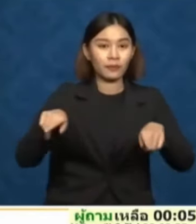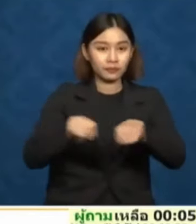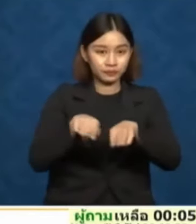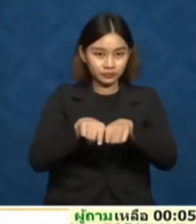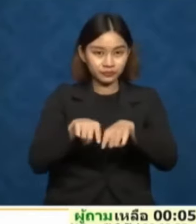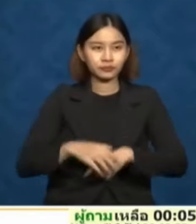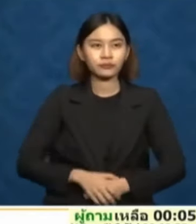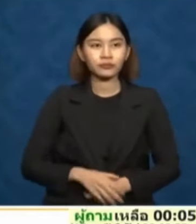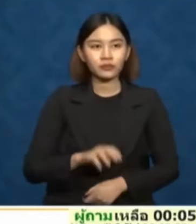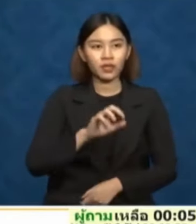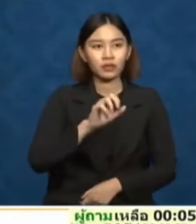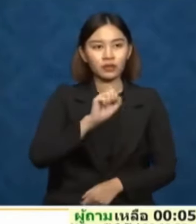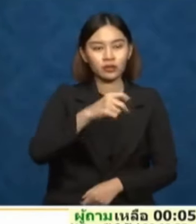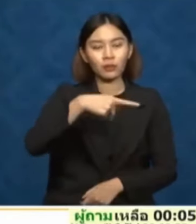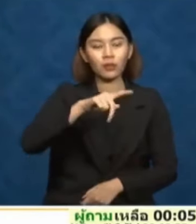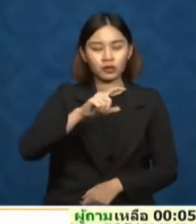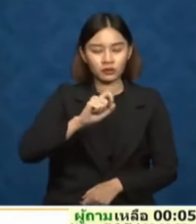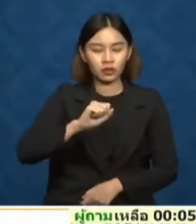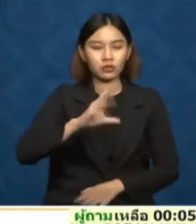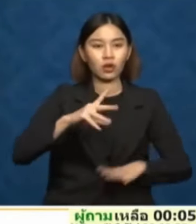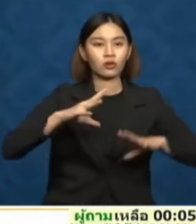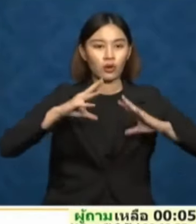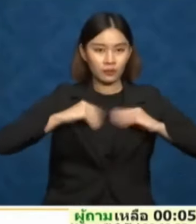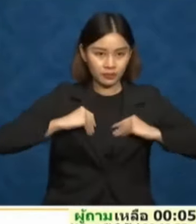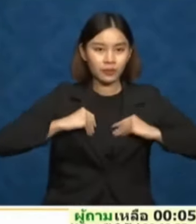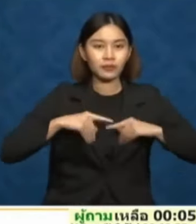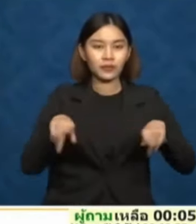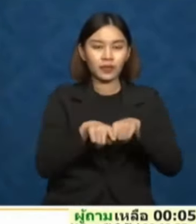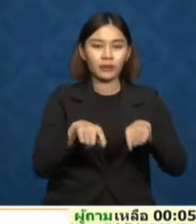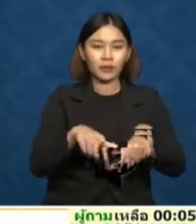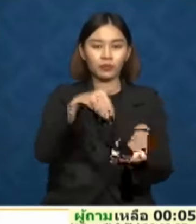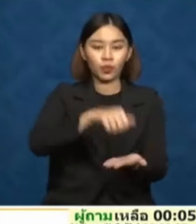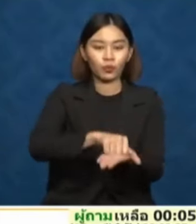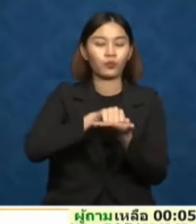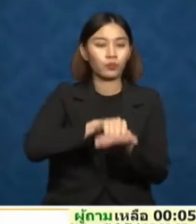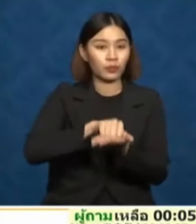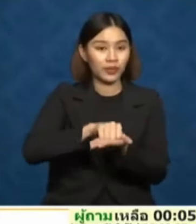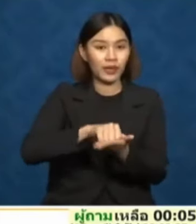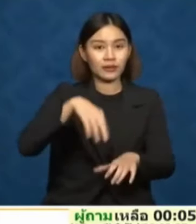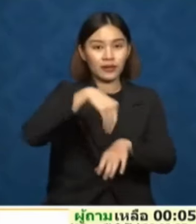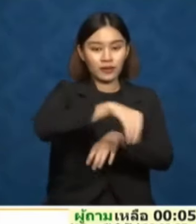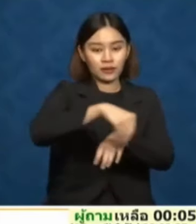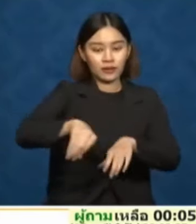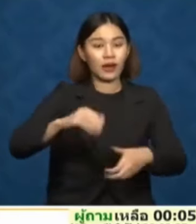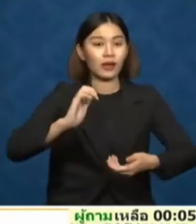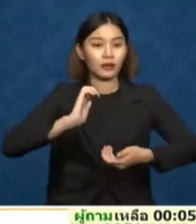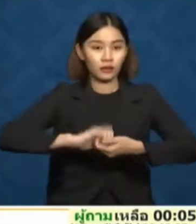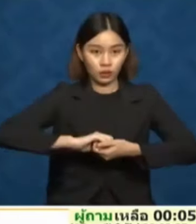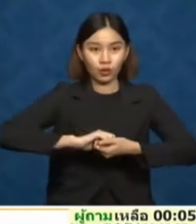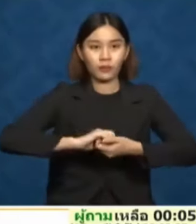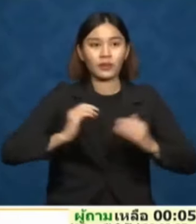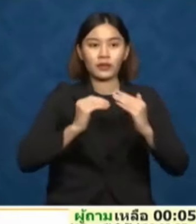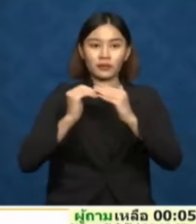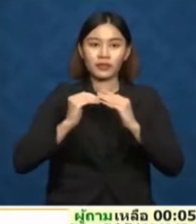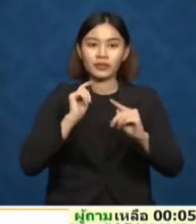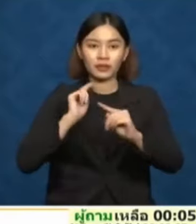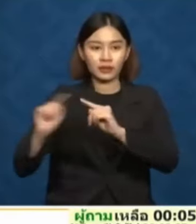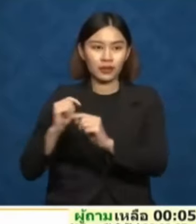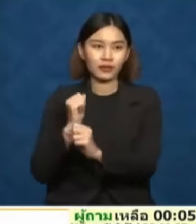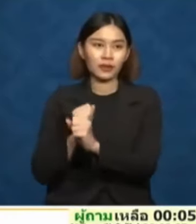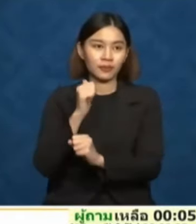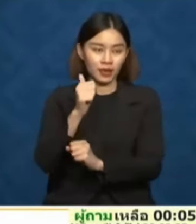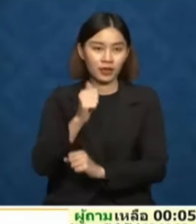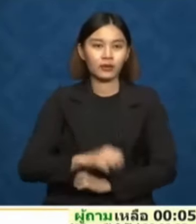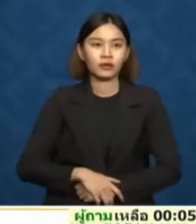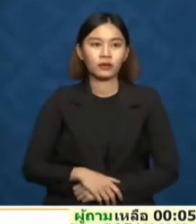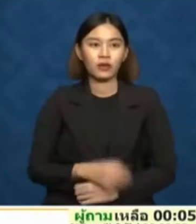สปคชก็เห็นชอบครับเป็นสถานหน่วยบริการในเครือข่ายที่สามารถที่จะใช้สิทธิ์ใช้อะไรต่างๆตรงนี้ได้เพราะ